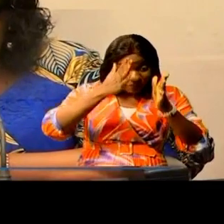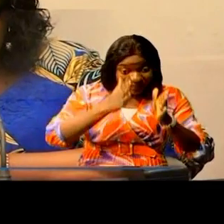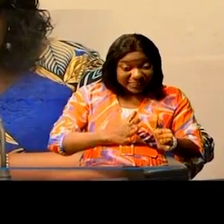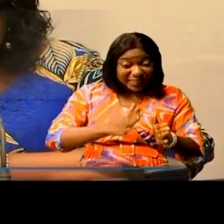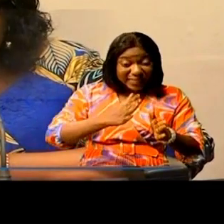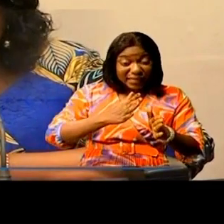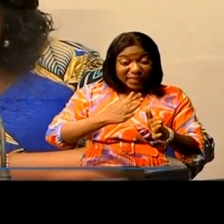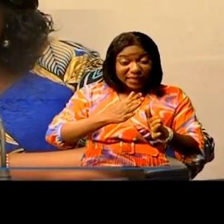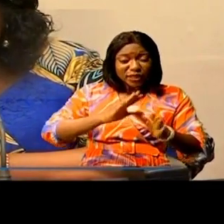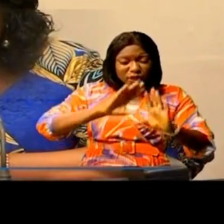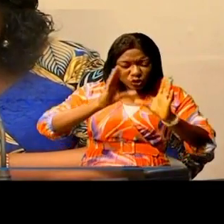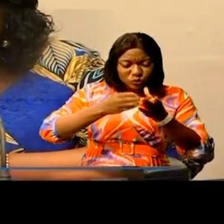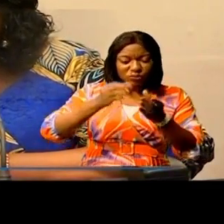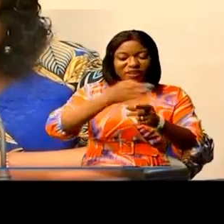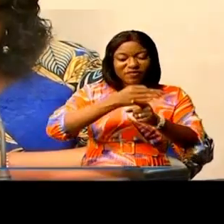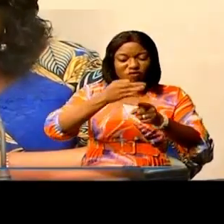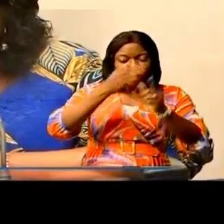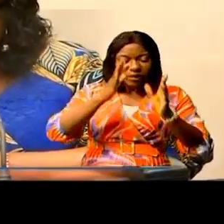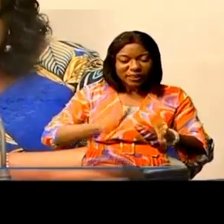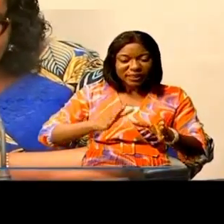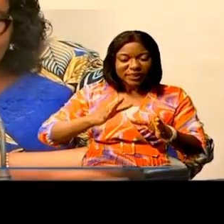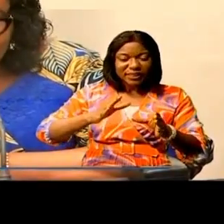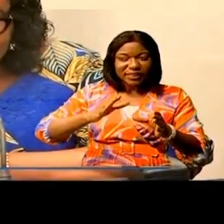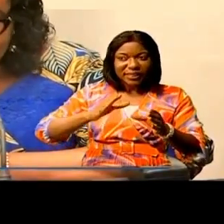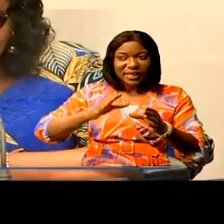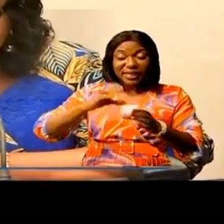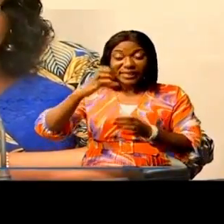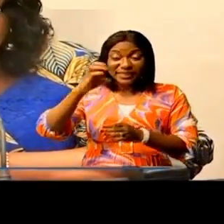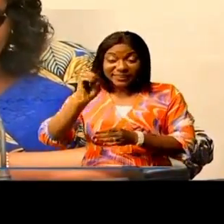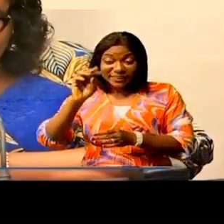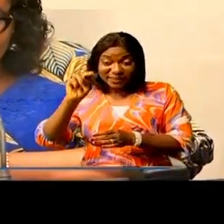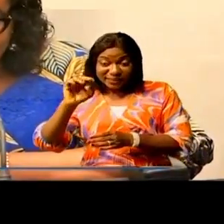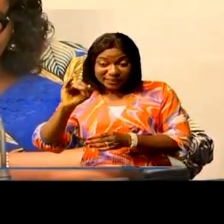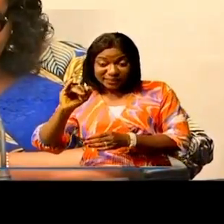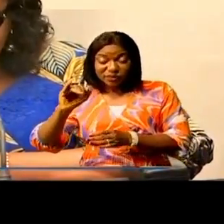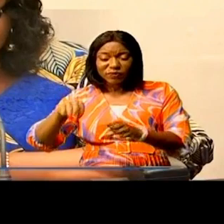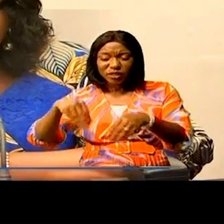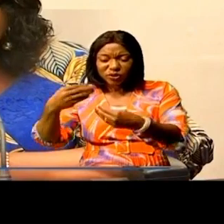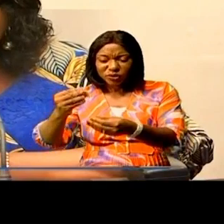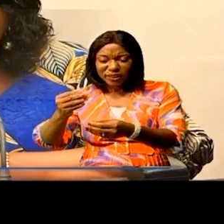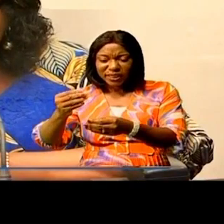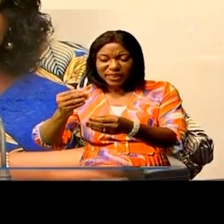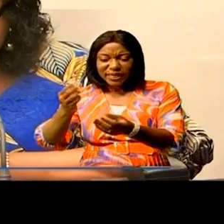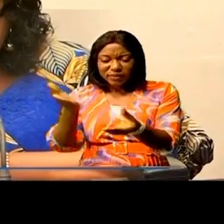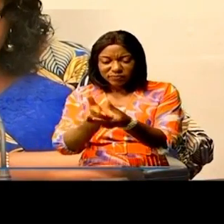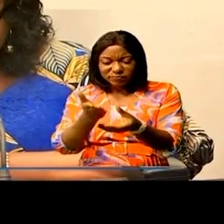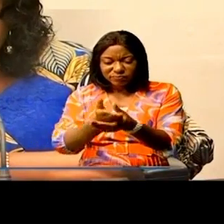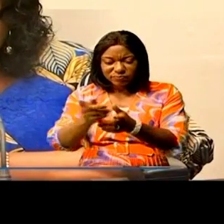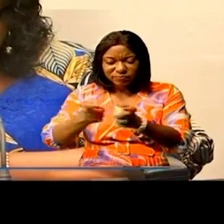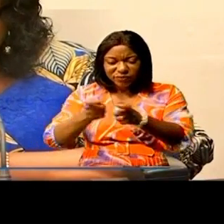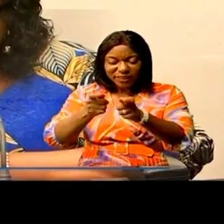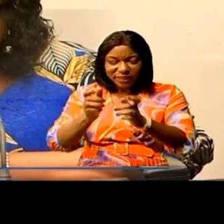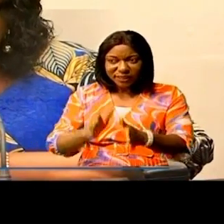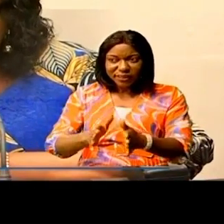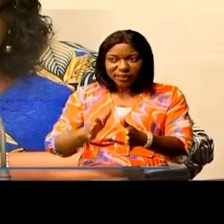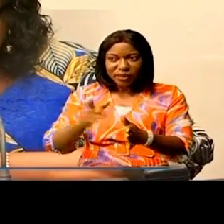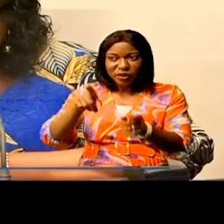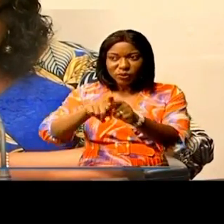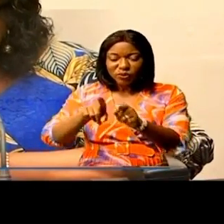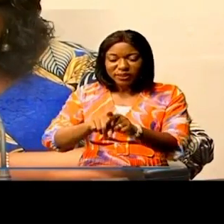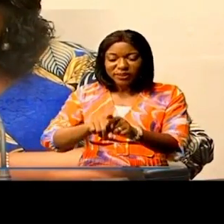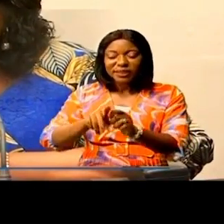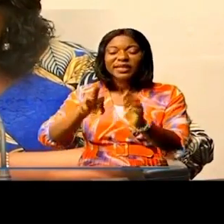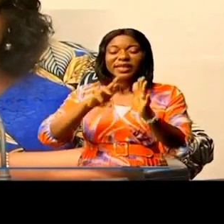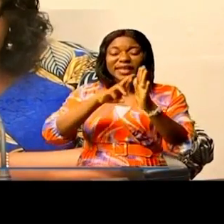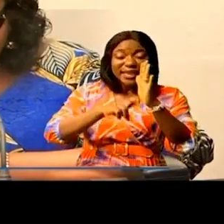les formateurs de la CENI sont dotés d'un guide pratique en logistique contenant les règles